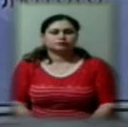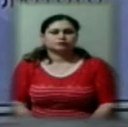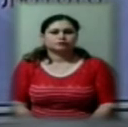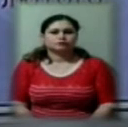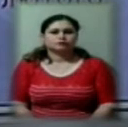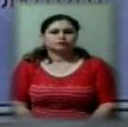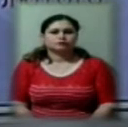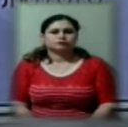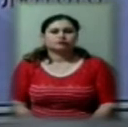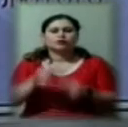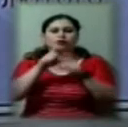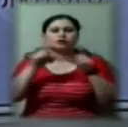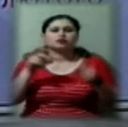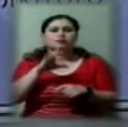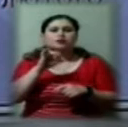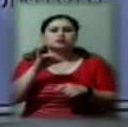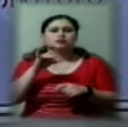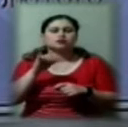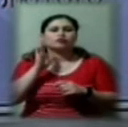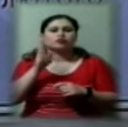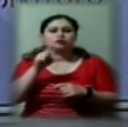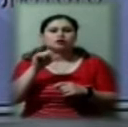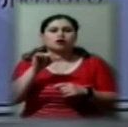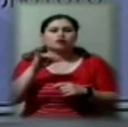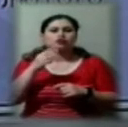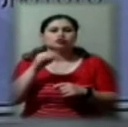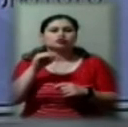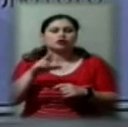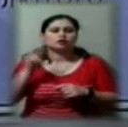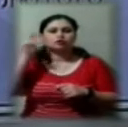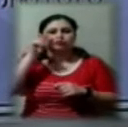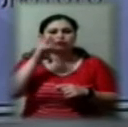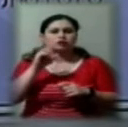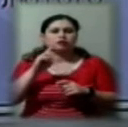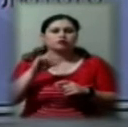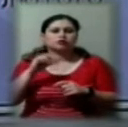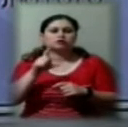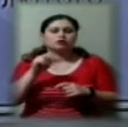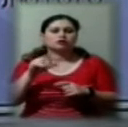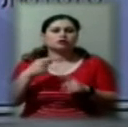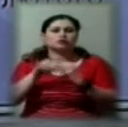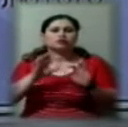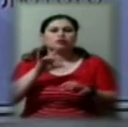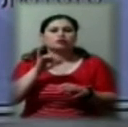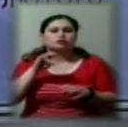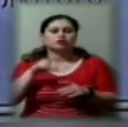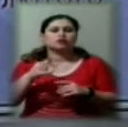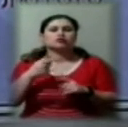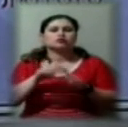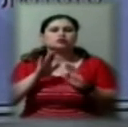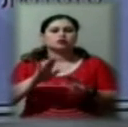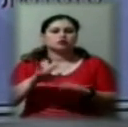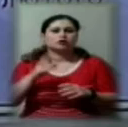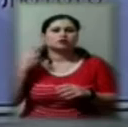Шкільні медсестри будуть зараховані до штату працівників навчальних закладів. Про це кореспондентам Суспільного розказала заступниця начальника